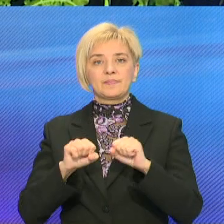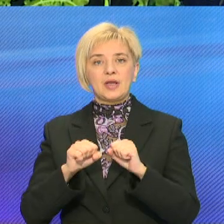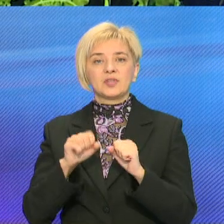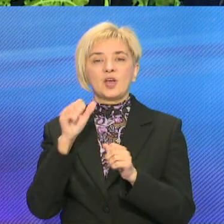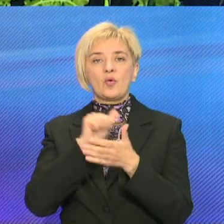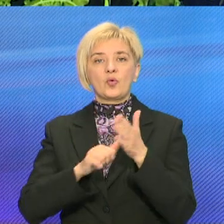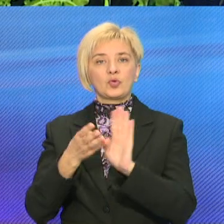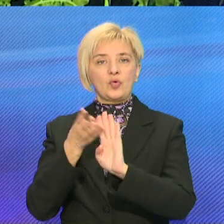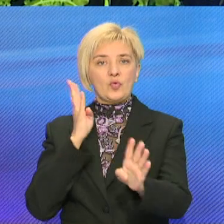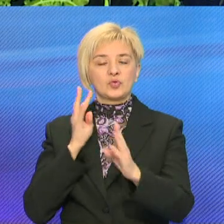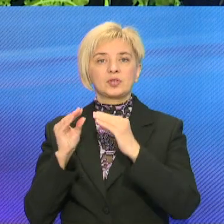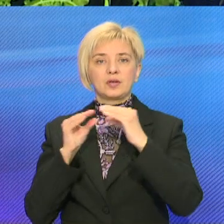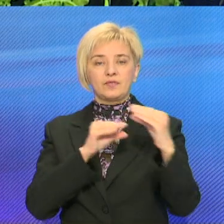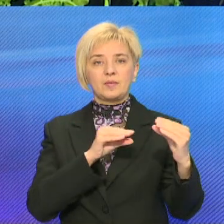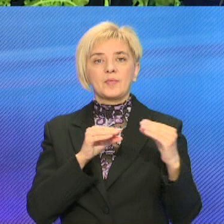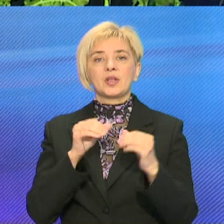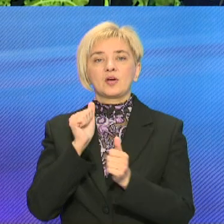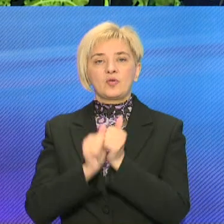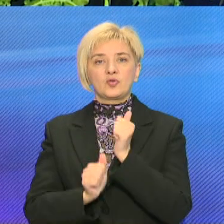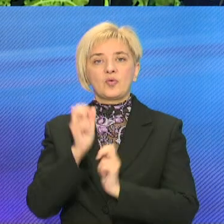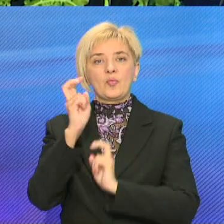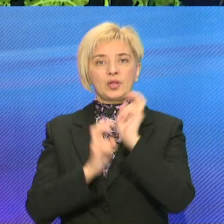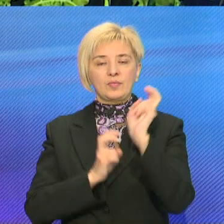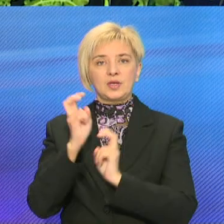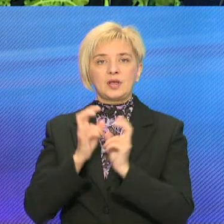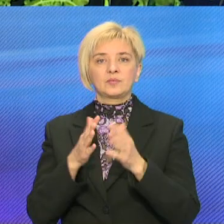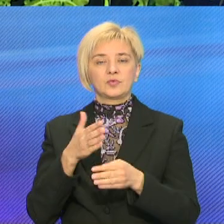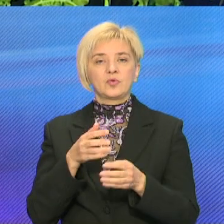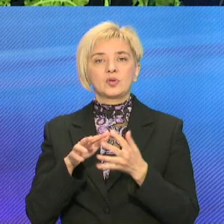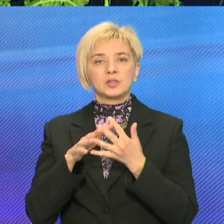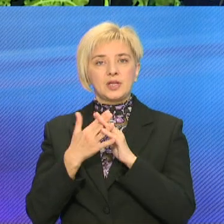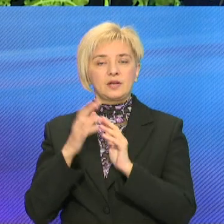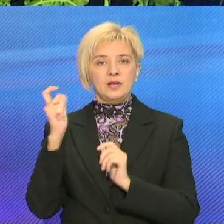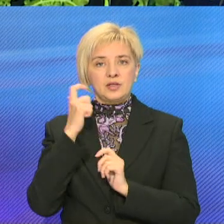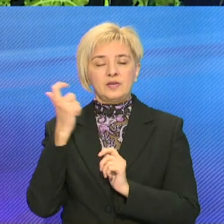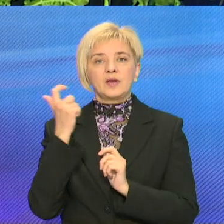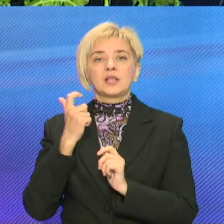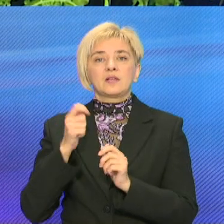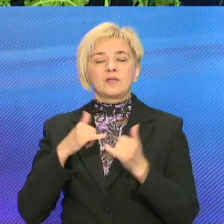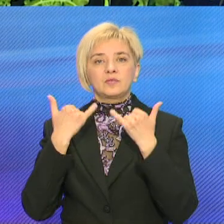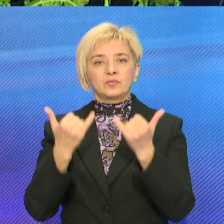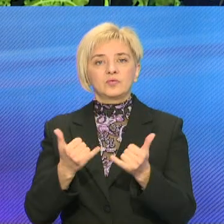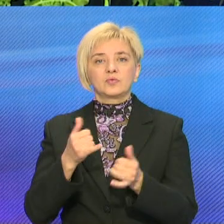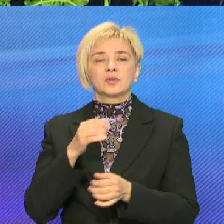каждому сельгазпредприемству доведены свой суточный план сдачи бураков. Владимир Лобан расскажет.